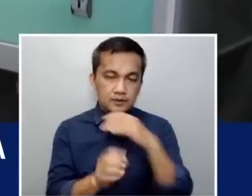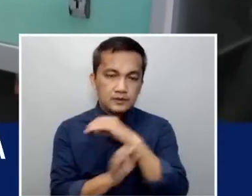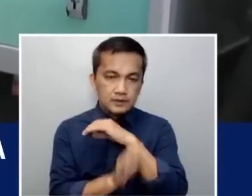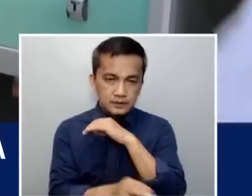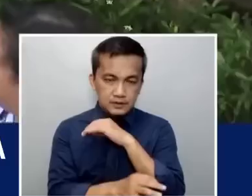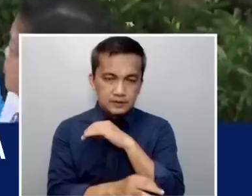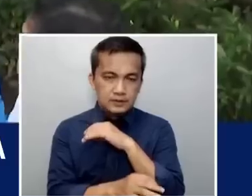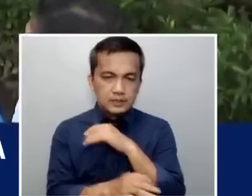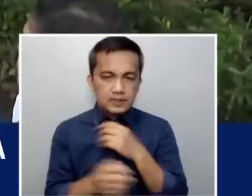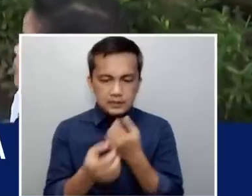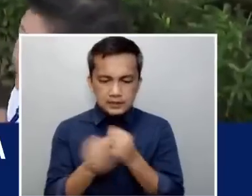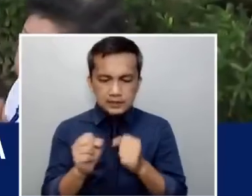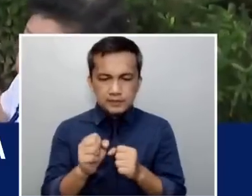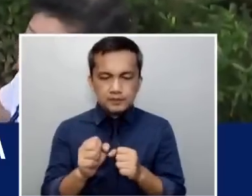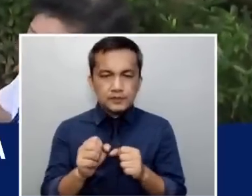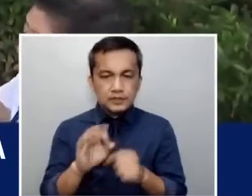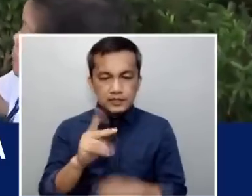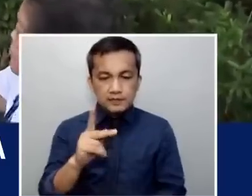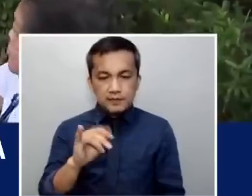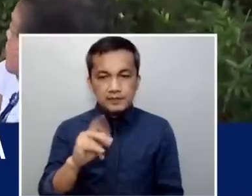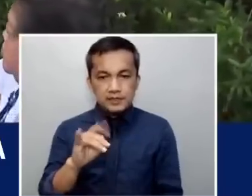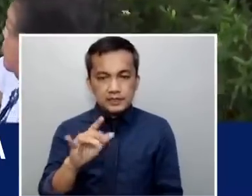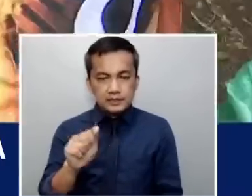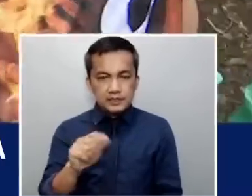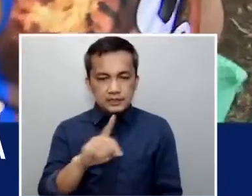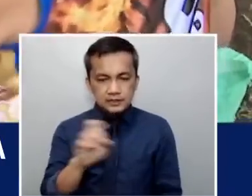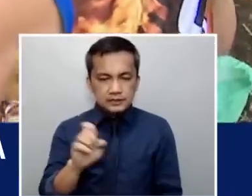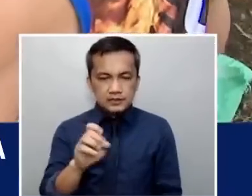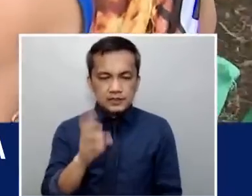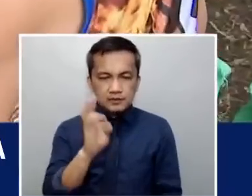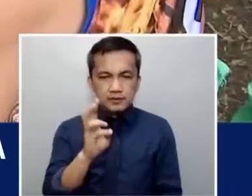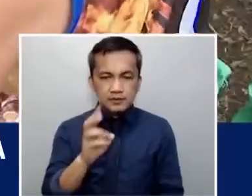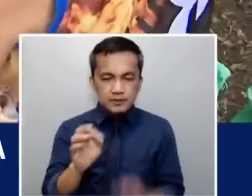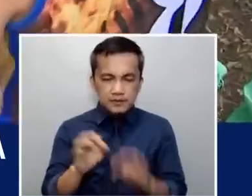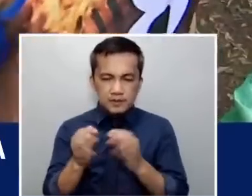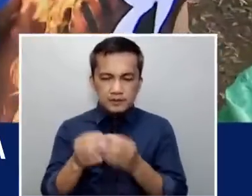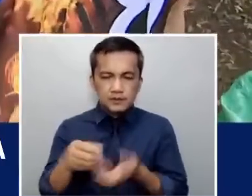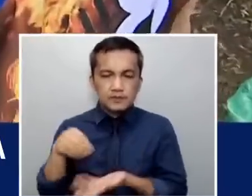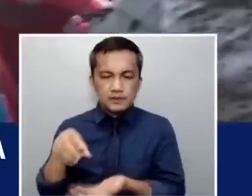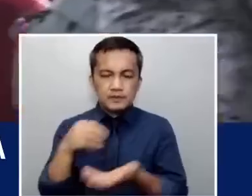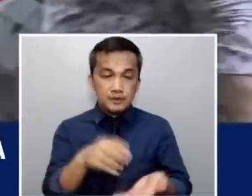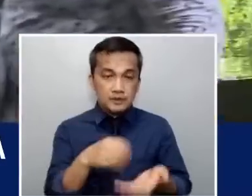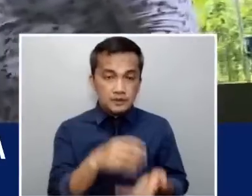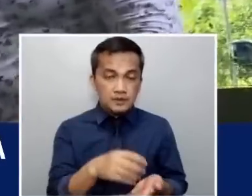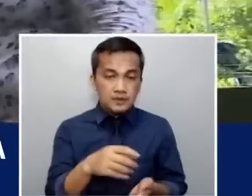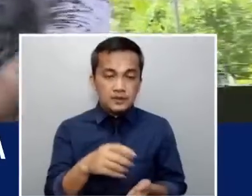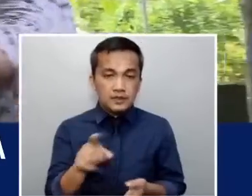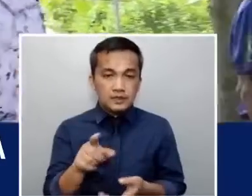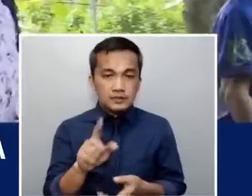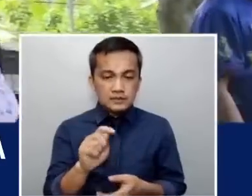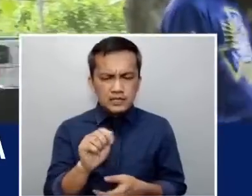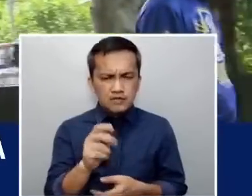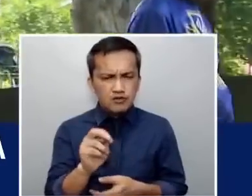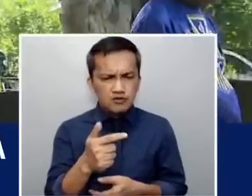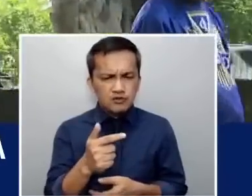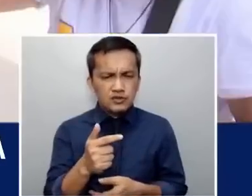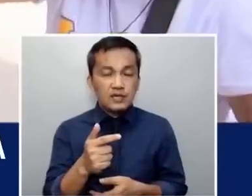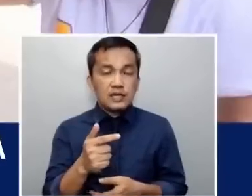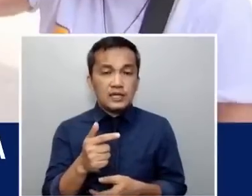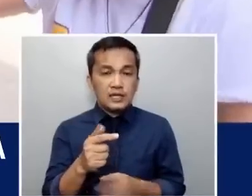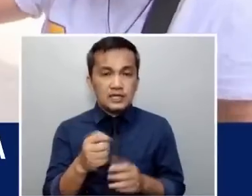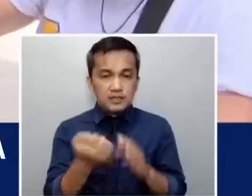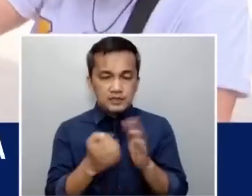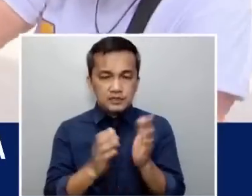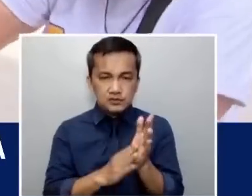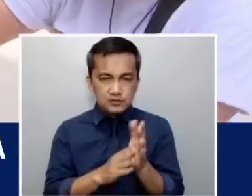Gipka Pamilya. Nasa 160 pamilya ang nabigyan ng relief packs sa Taladong Elementary School Evacuation Center